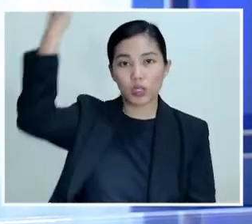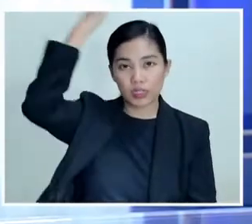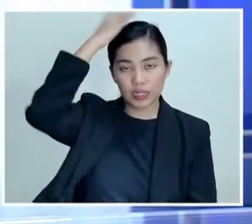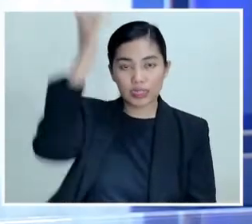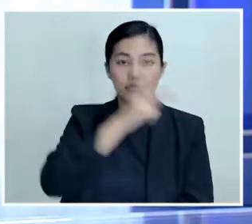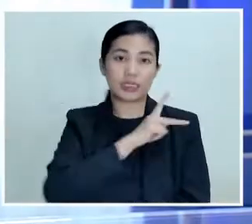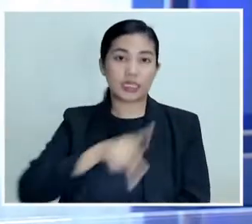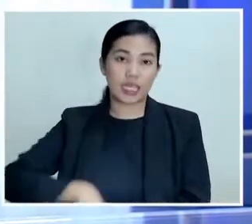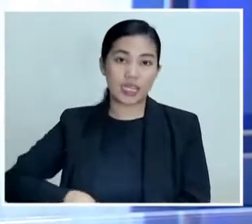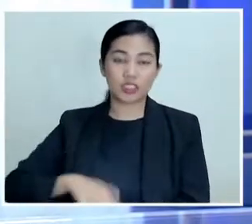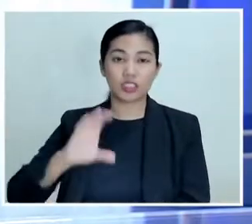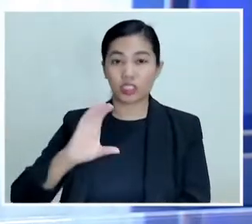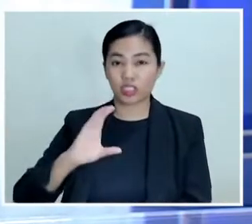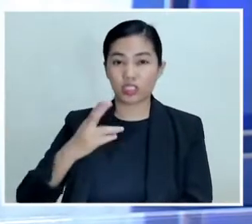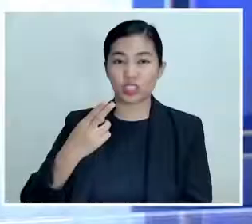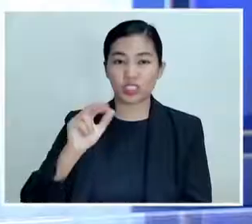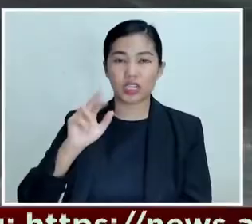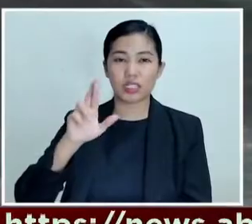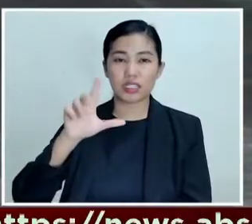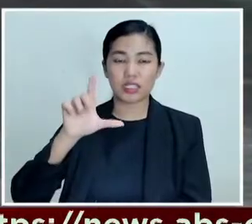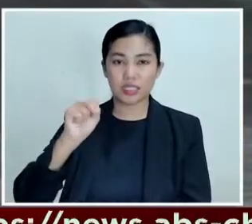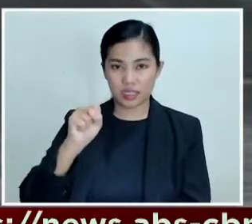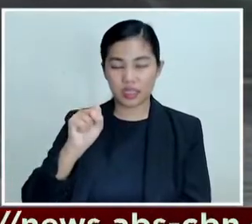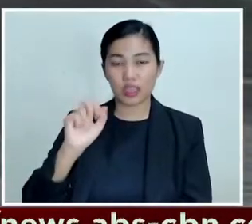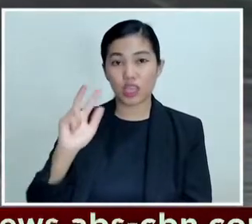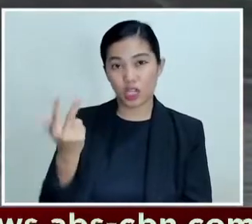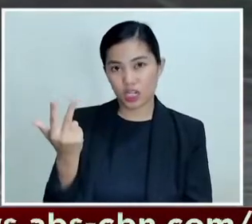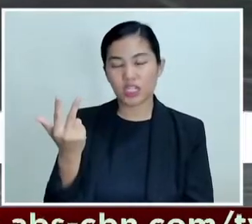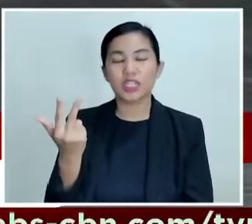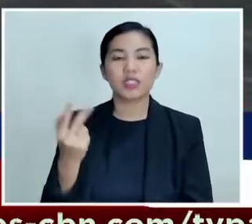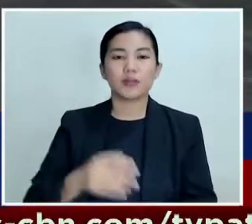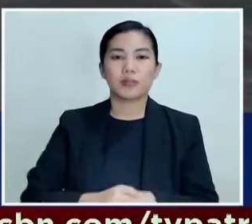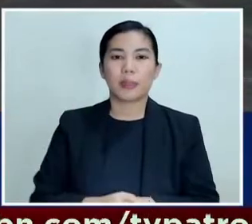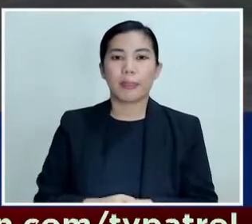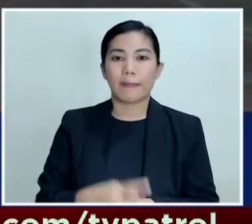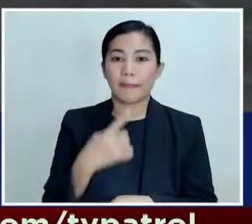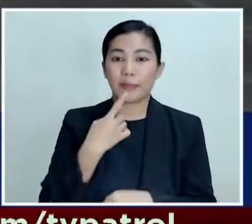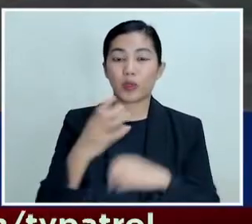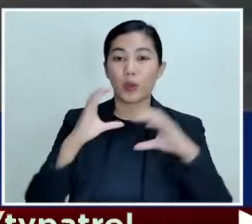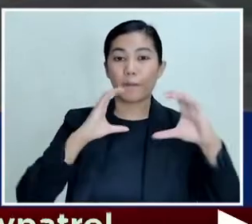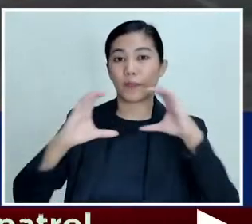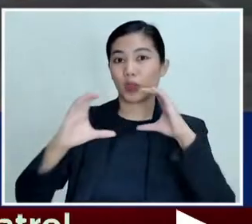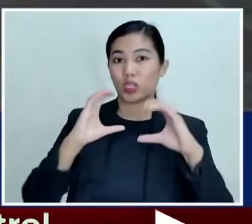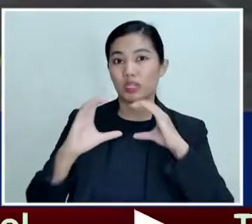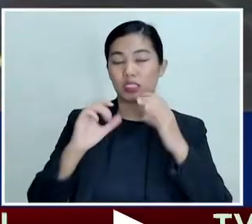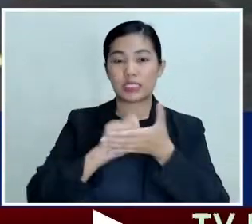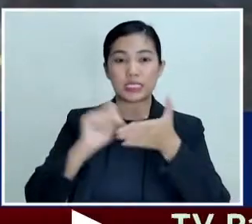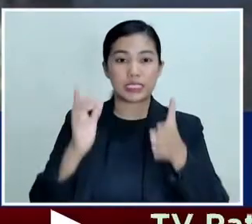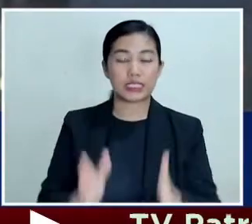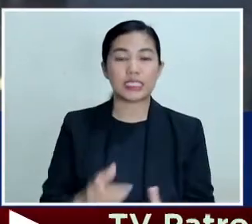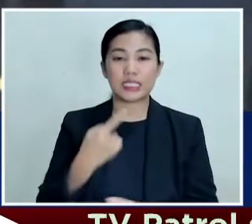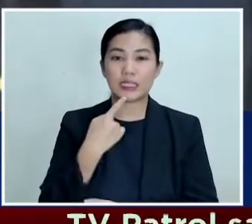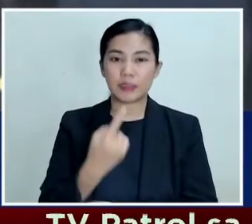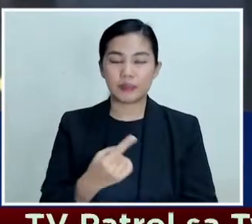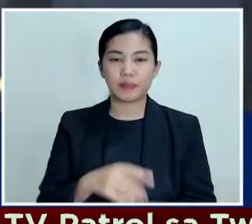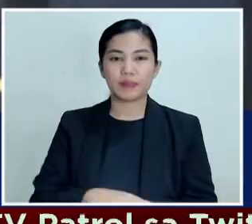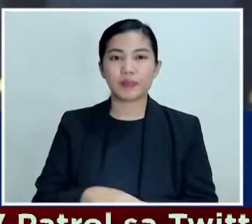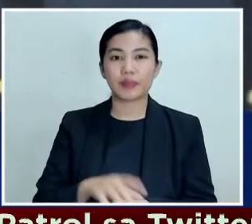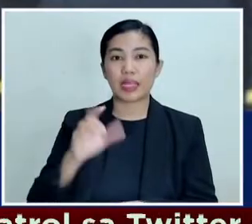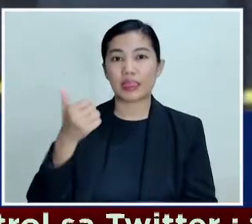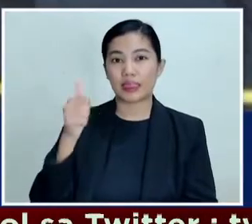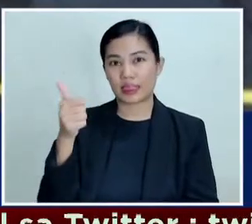London. Ayon kay Communications Secretary Cheloy Garafil, alas 10 kagabi nang lumapag ang eroplano ng